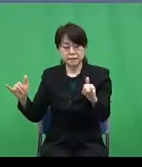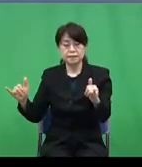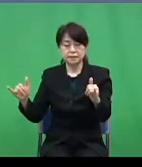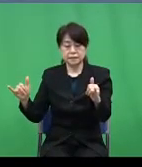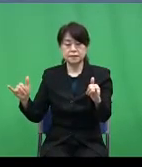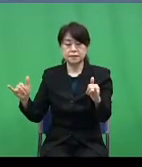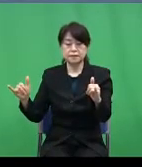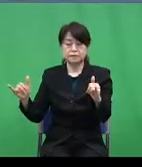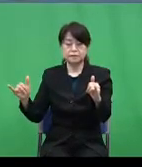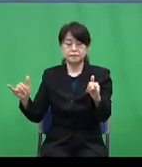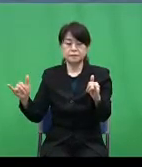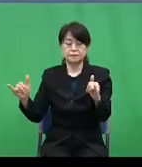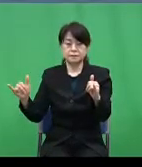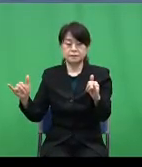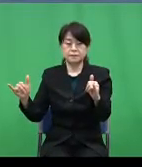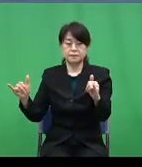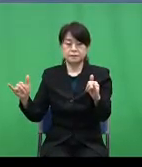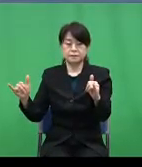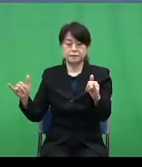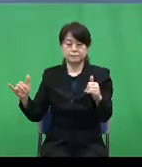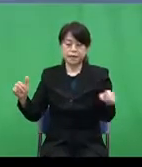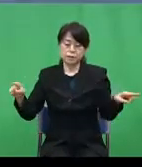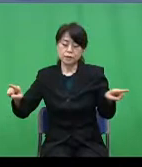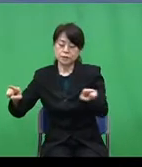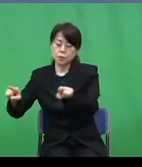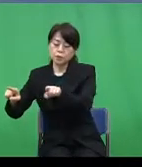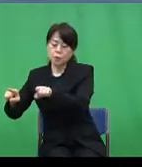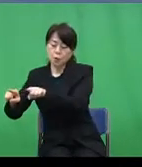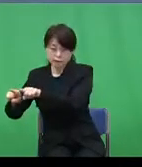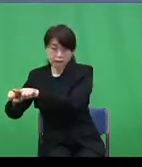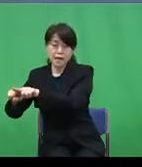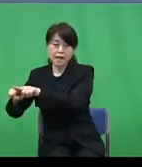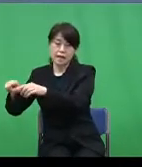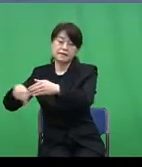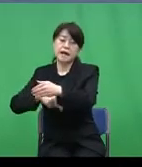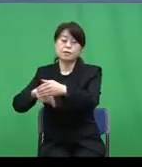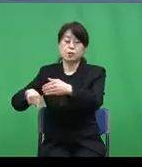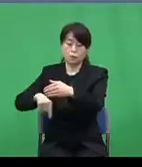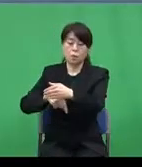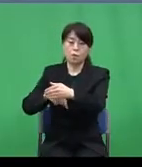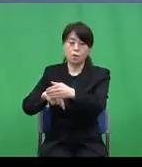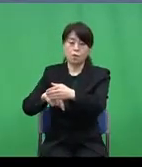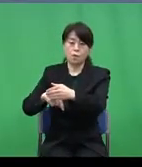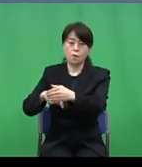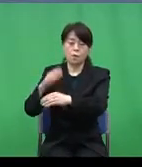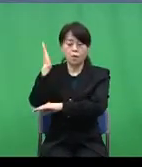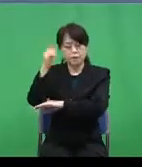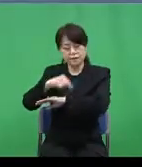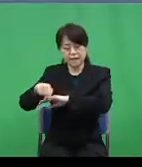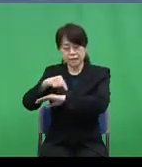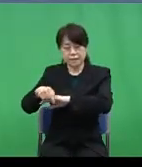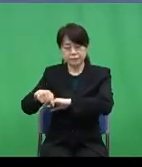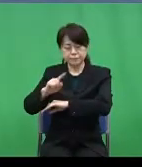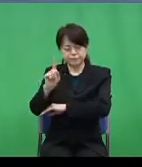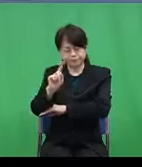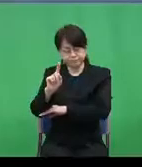かそうした方々に寄り添うような内容のですね、まあ、政策を何か打ち出せないもの